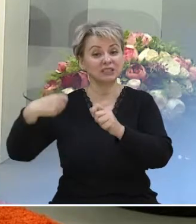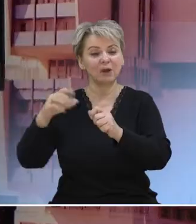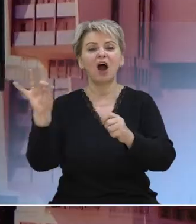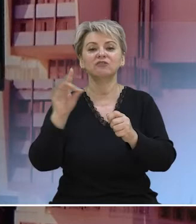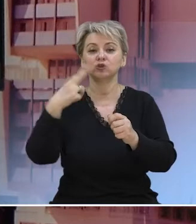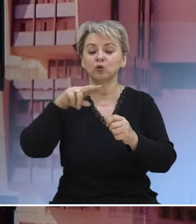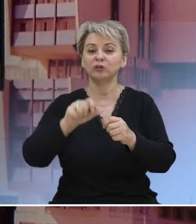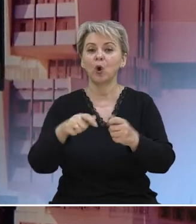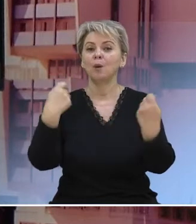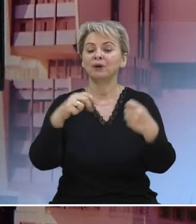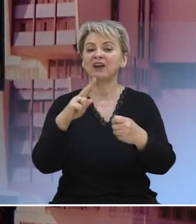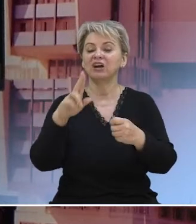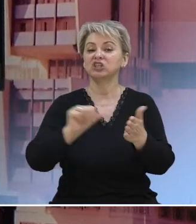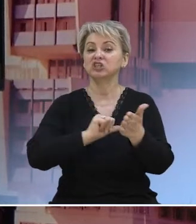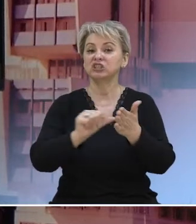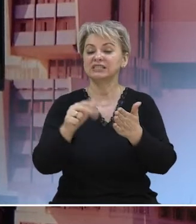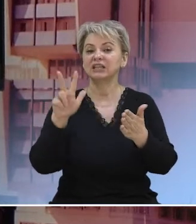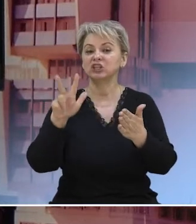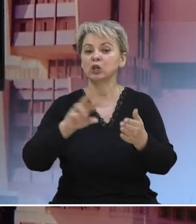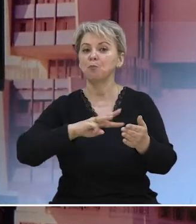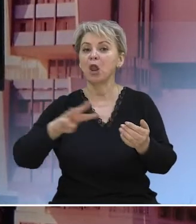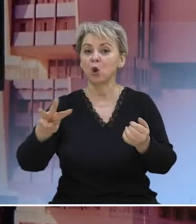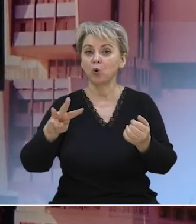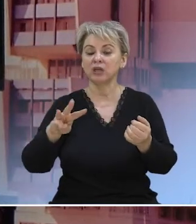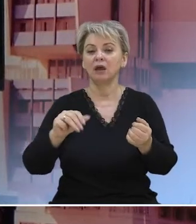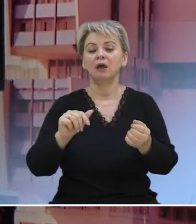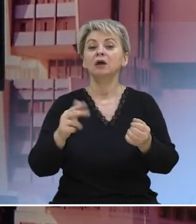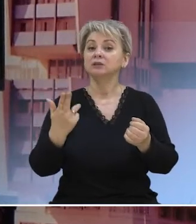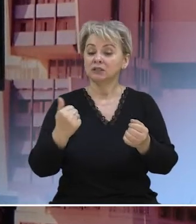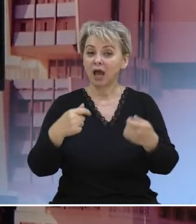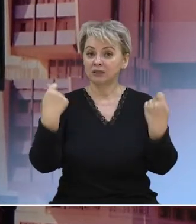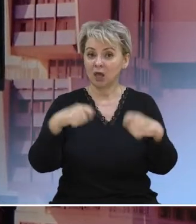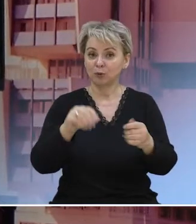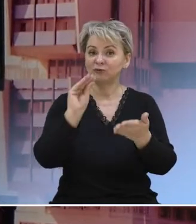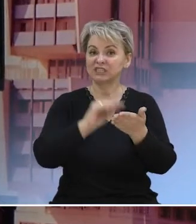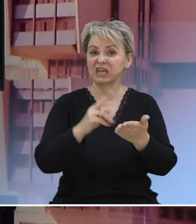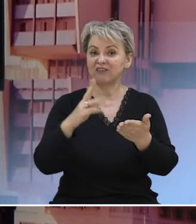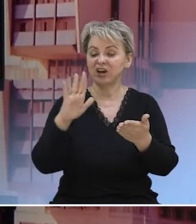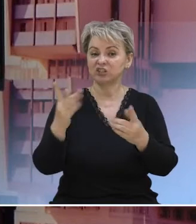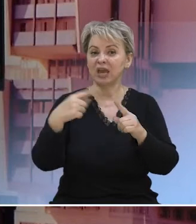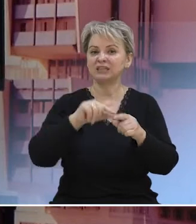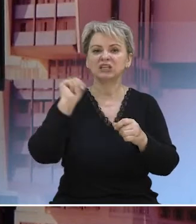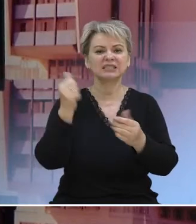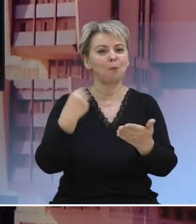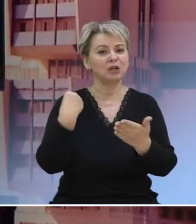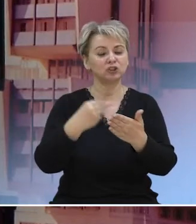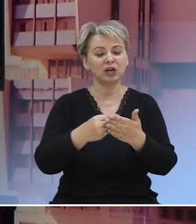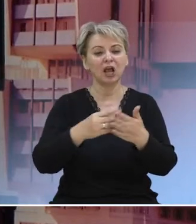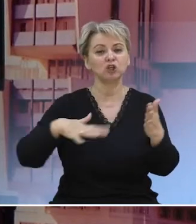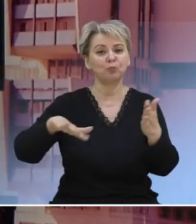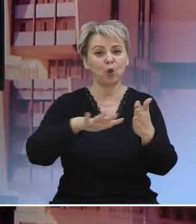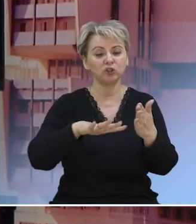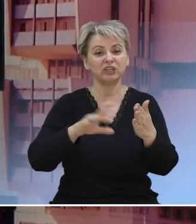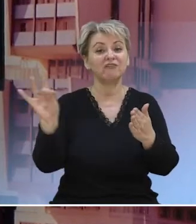кино снимают, а в Ростове-на-Дону продают квартиры за 63 миллиона, друзья. Ого. Да, на продажу выставили квартиру. На данный момент это самая